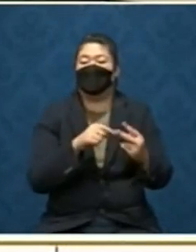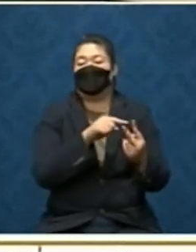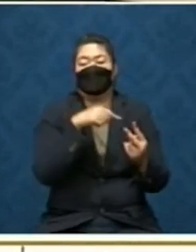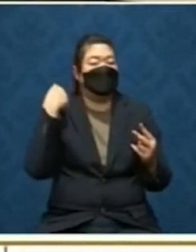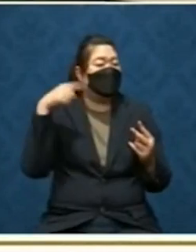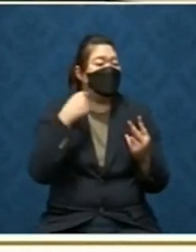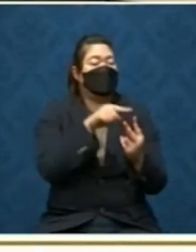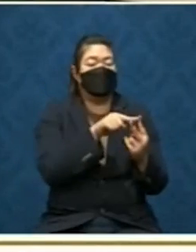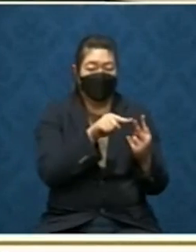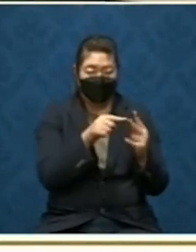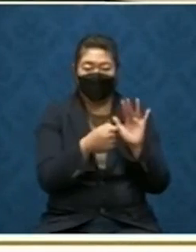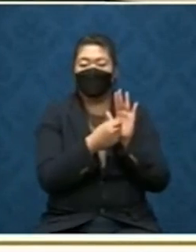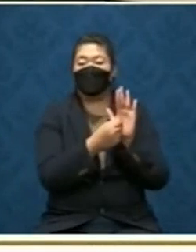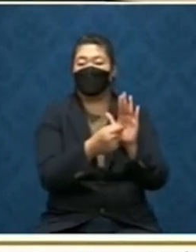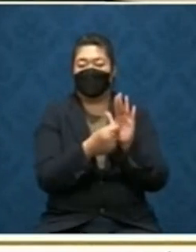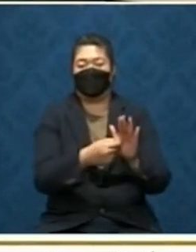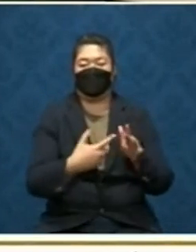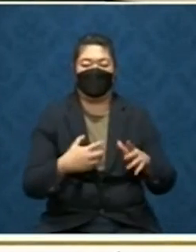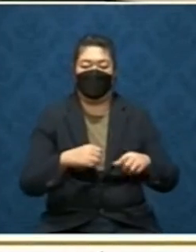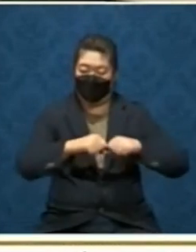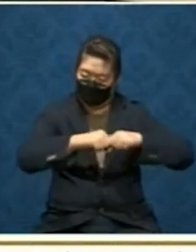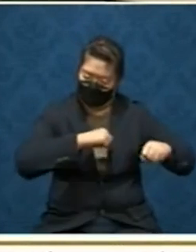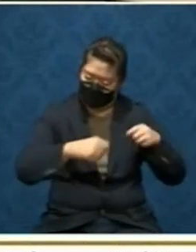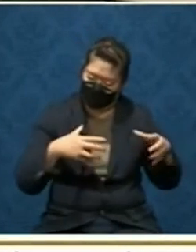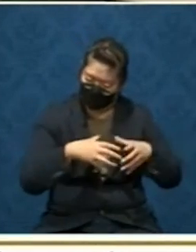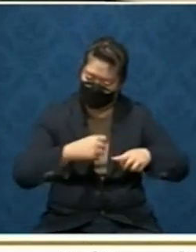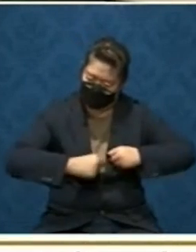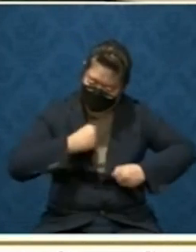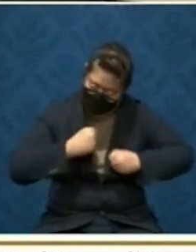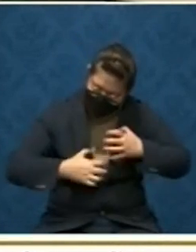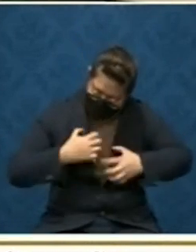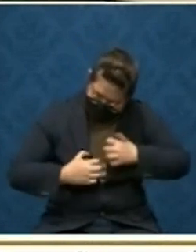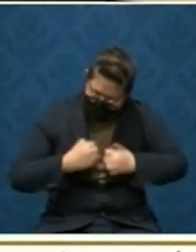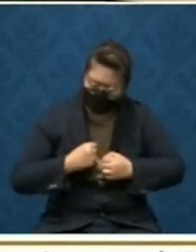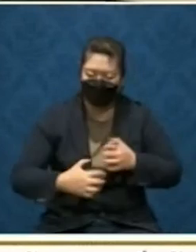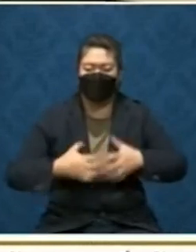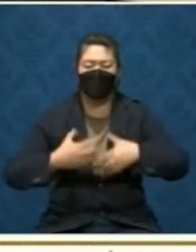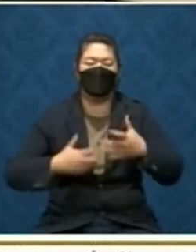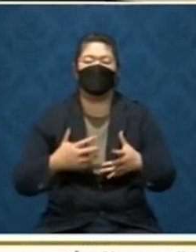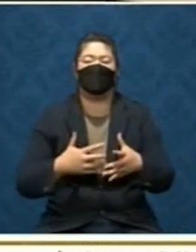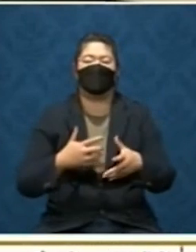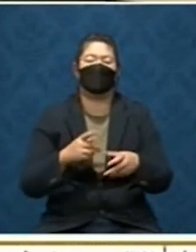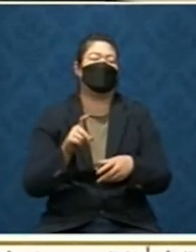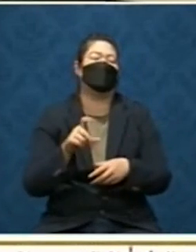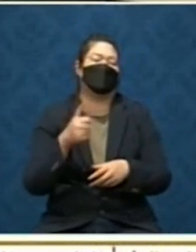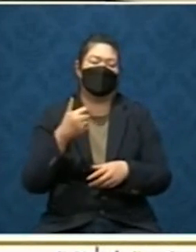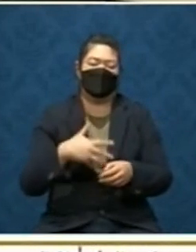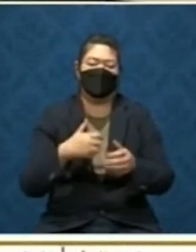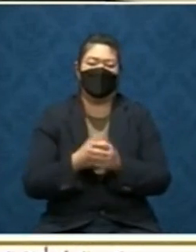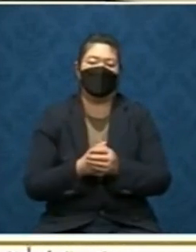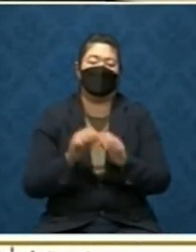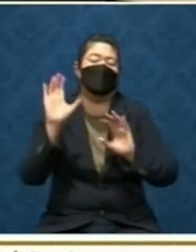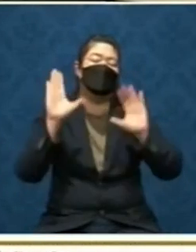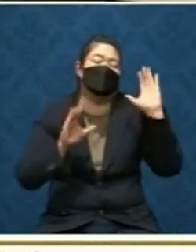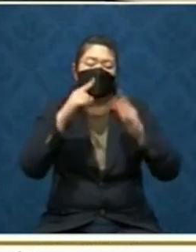คุณตะวันคือตัวอย่างความคับแค้นใจของคนหนุ่มสาวในปัจจุบันและแสดงถึงสถานการณ์ประชาธิปไตยของประเทศที่อยู่ในภาวะวิกฤ